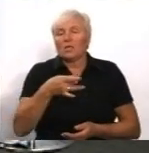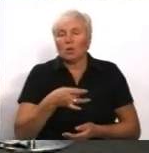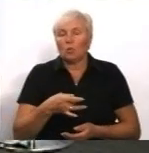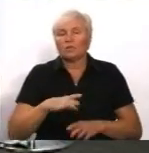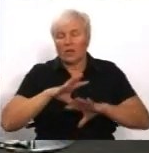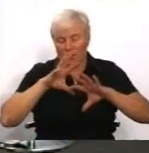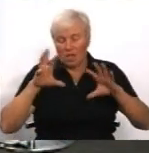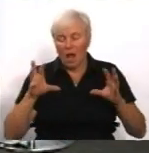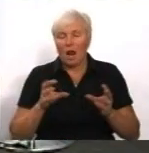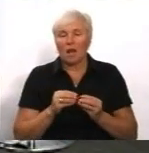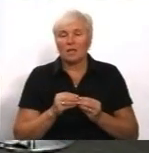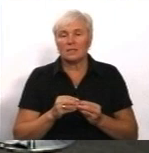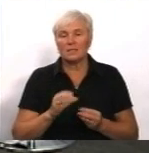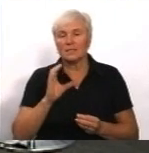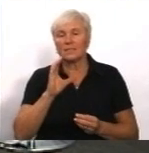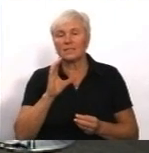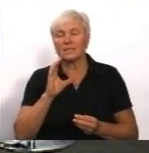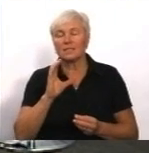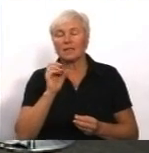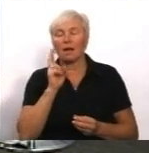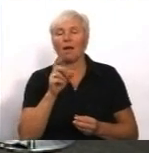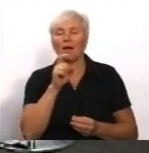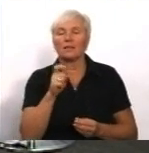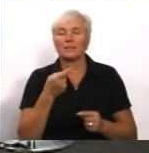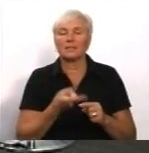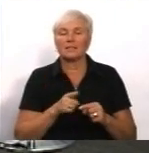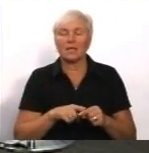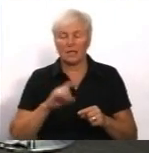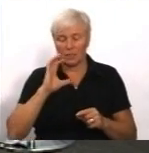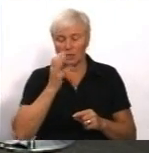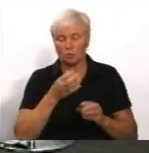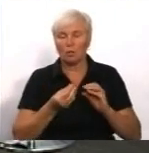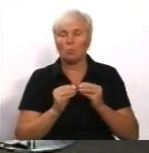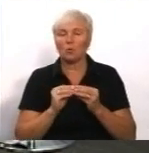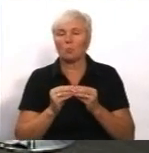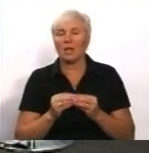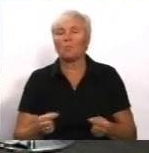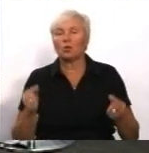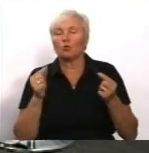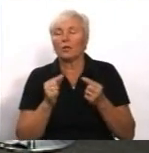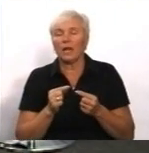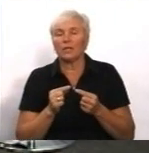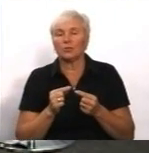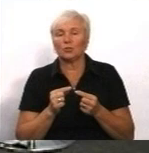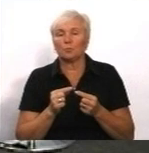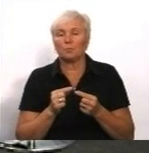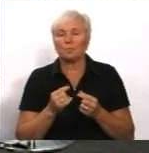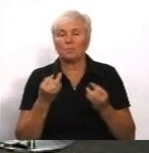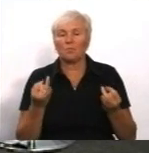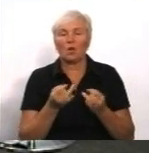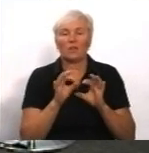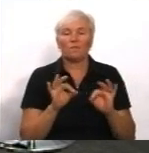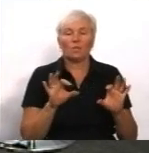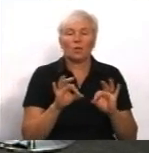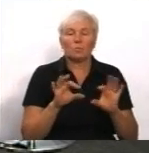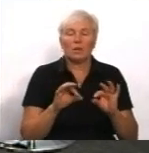рівні? Сказ – це серйозна проблема. До речі, по інформації